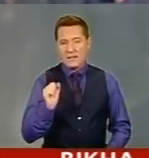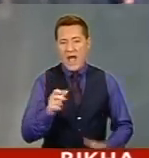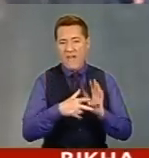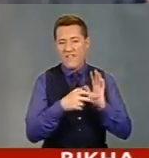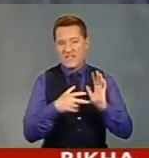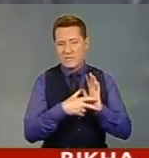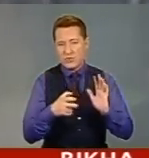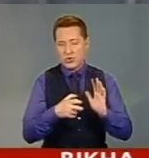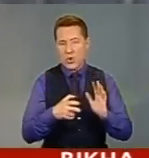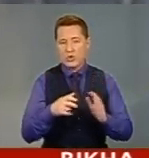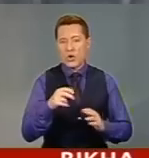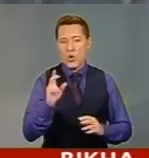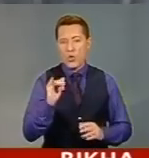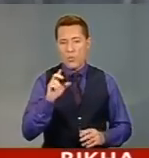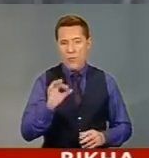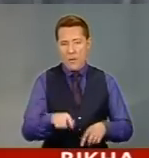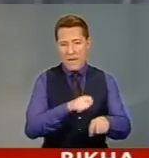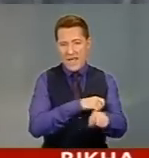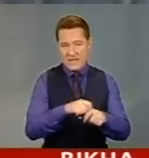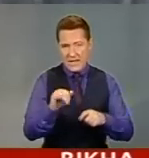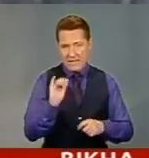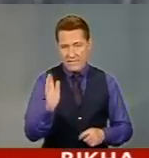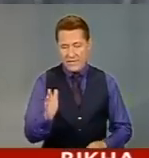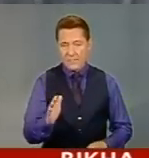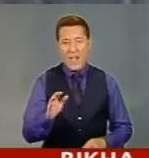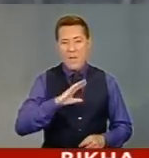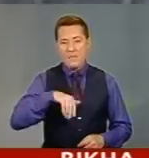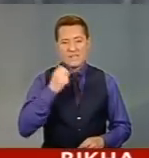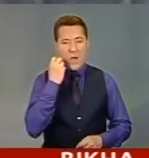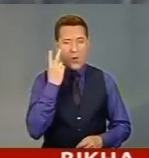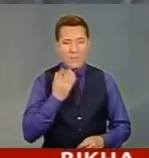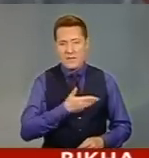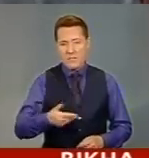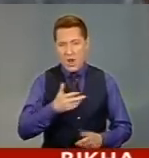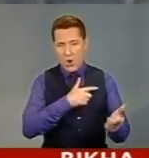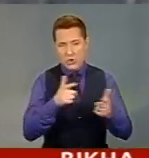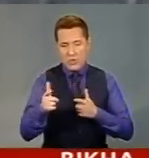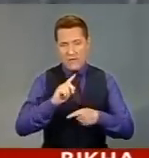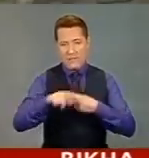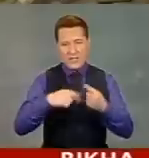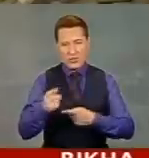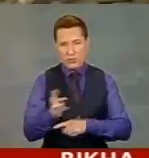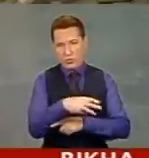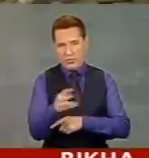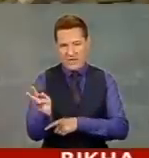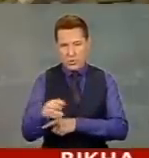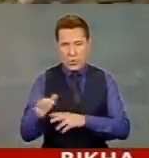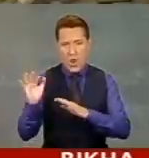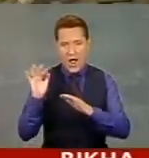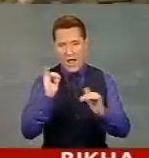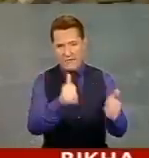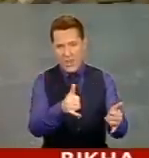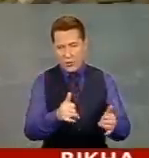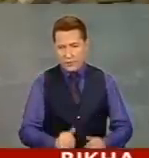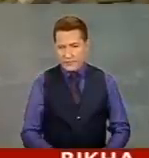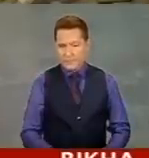800 кубічних метрів. От. І на після обід ми готуємо ще наступну пінну атаку. Отже,